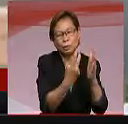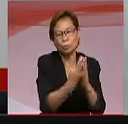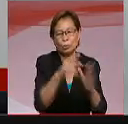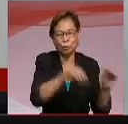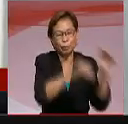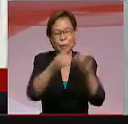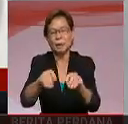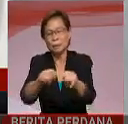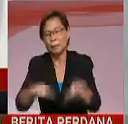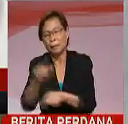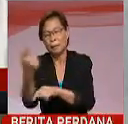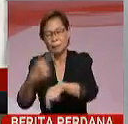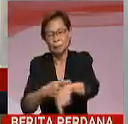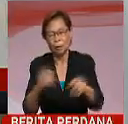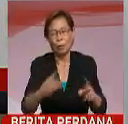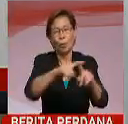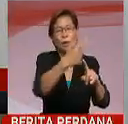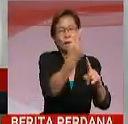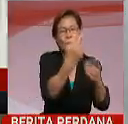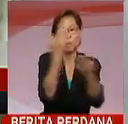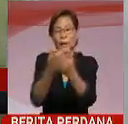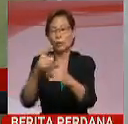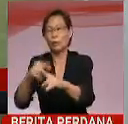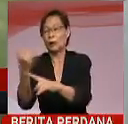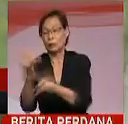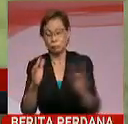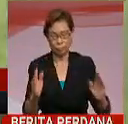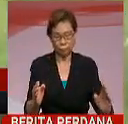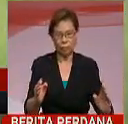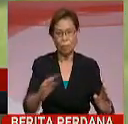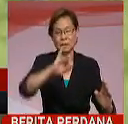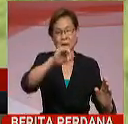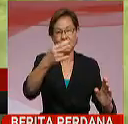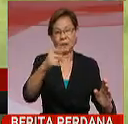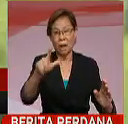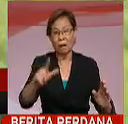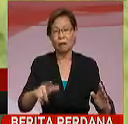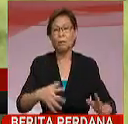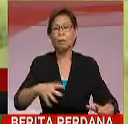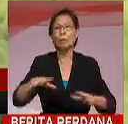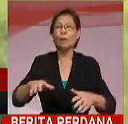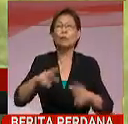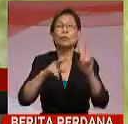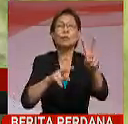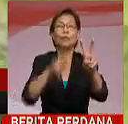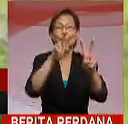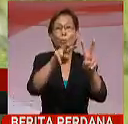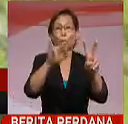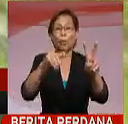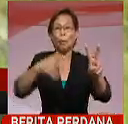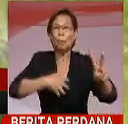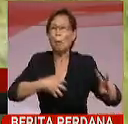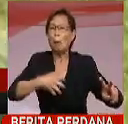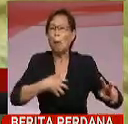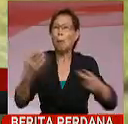lain. Dalam tempoh Januari hingga Jun tahun ini sahaja, JHCL Tawau menerima 226 aduan